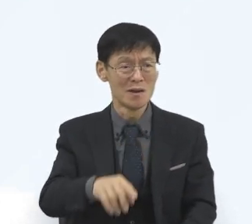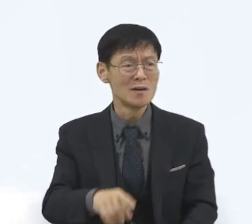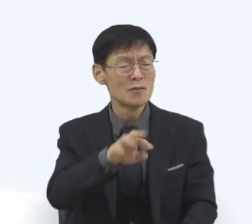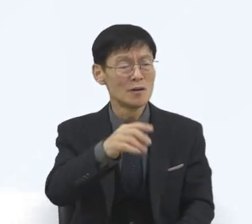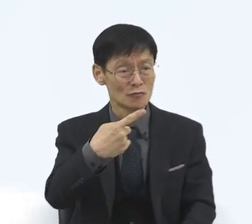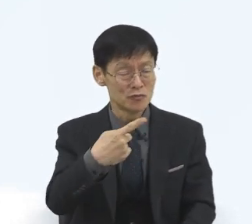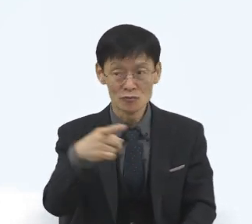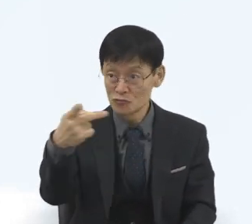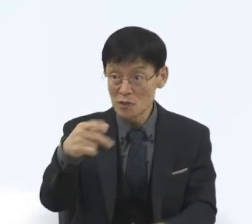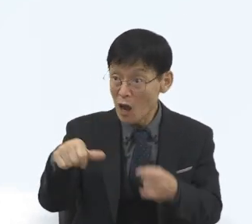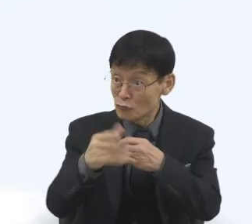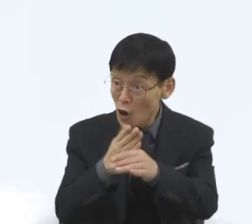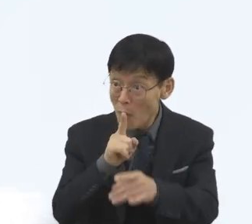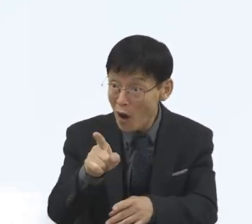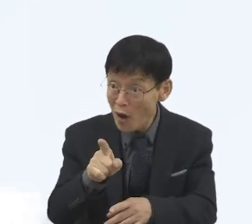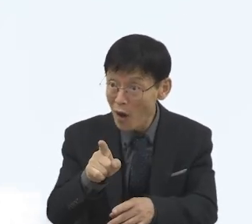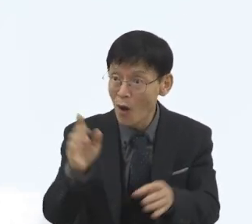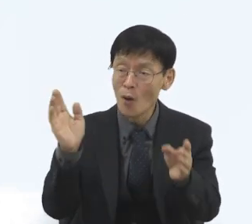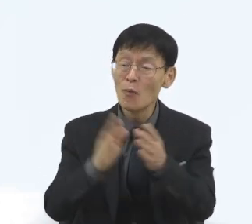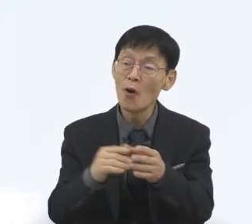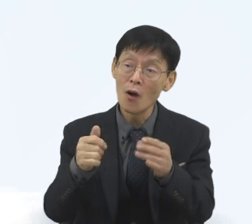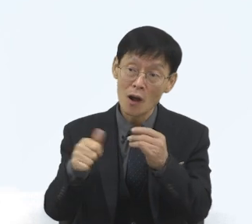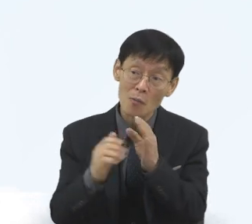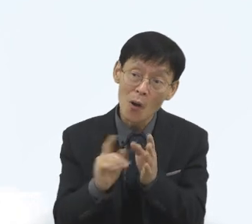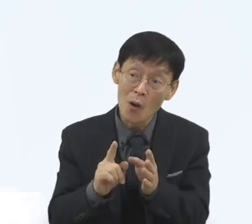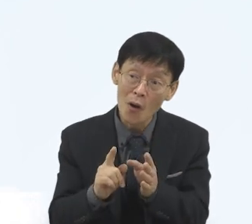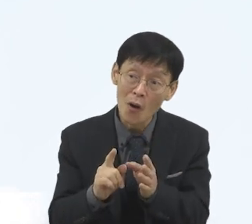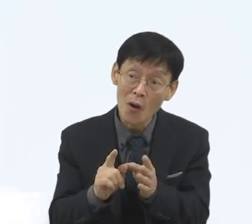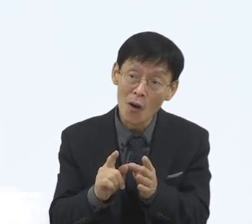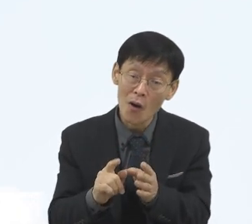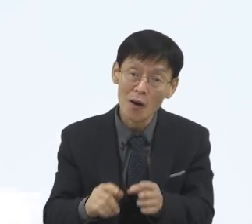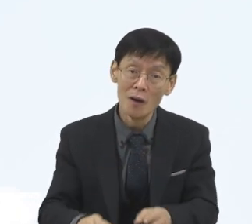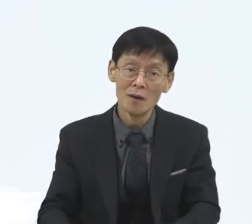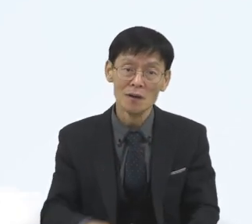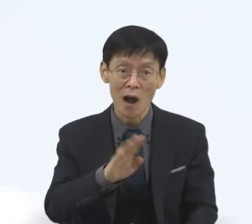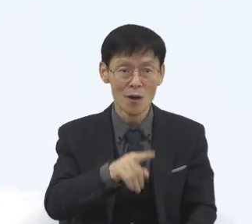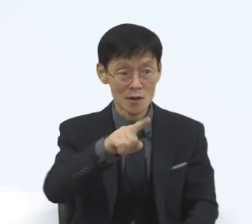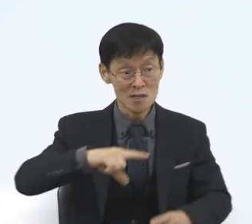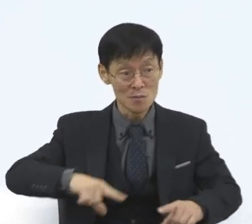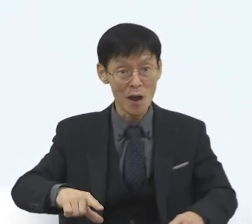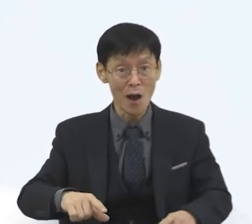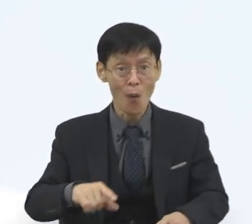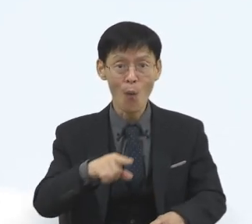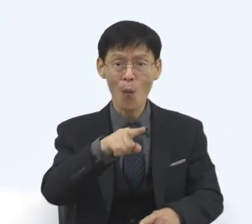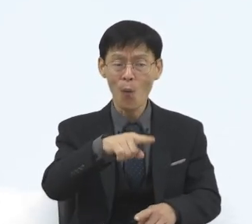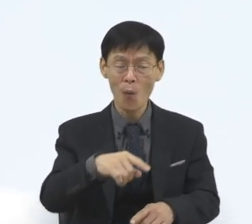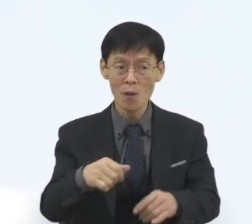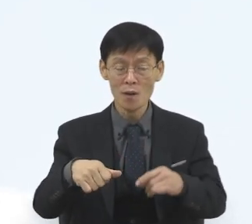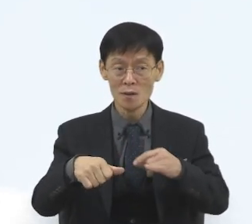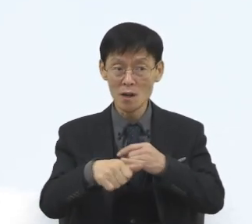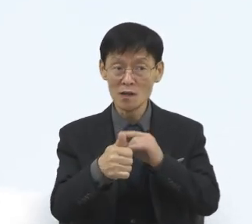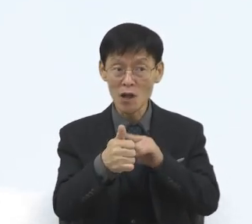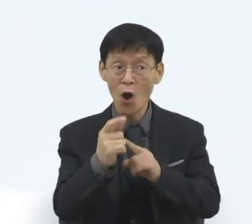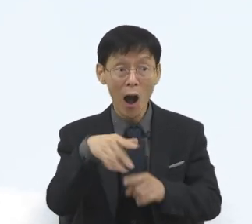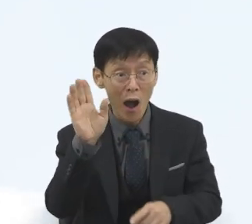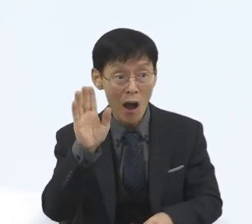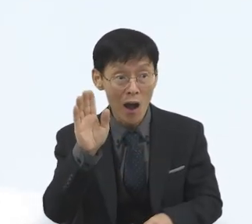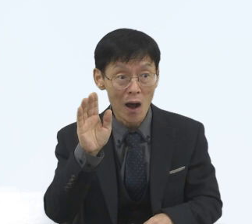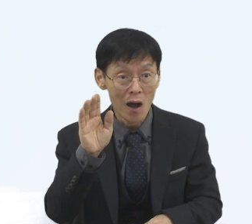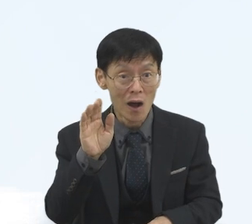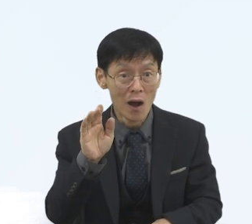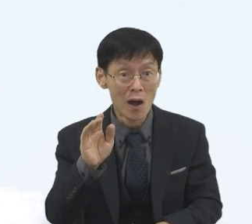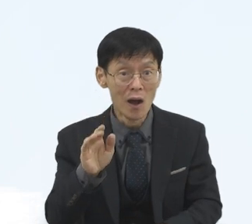이주임, 김대리랑 사귄다면서 어디까지 갔어? 이주임, 오늘 치마 입고 왔네? 남친이랑 어디 가?